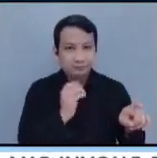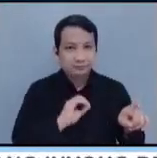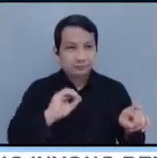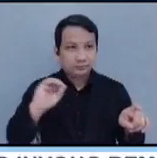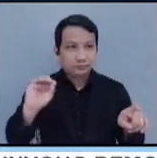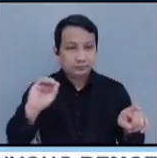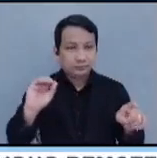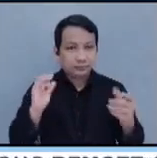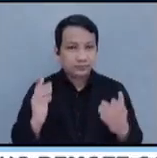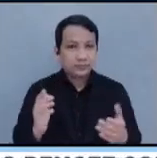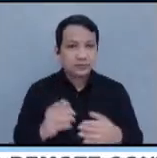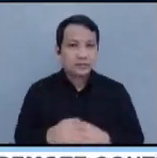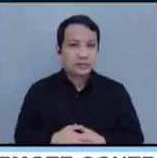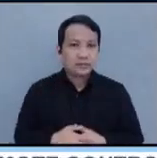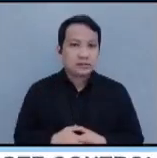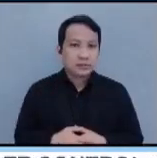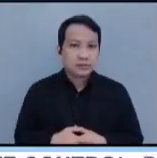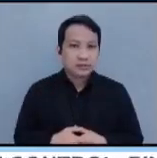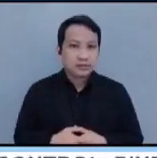barko